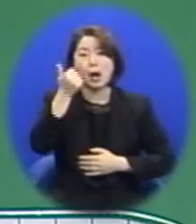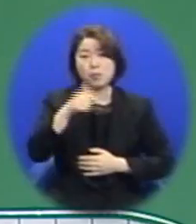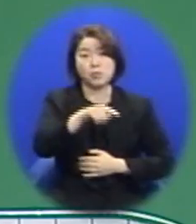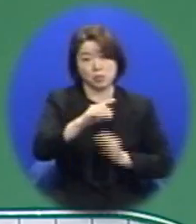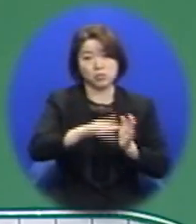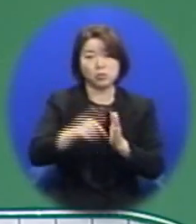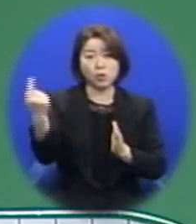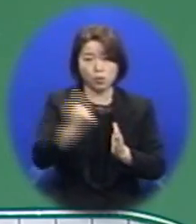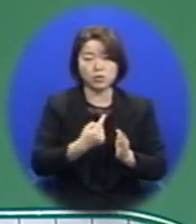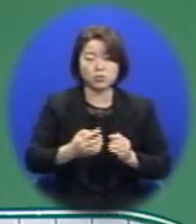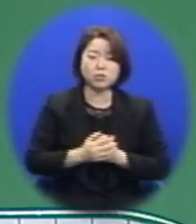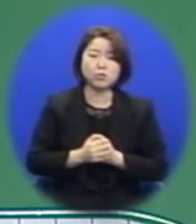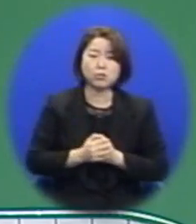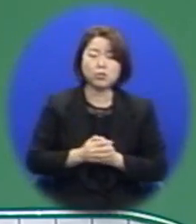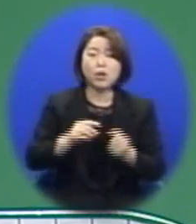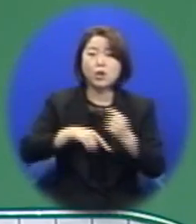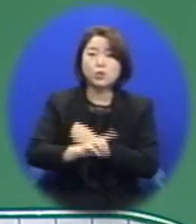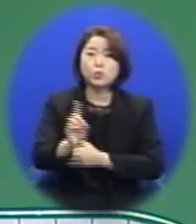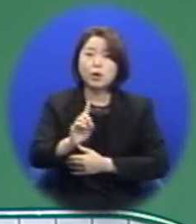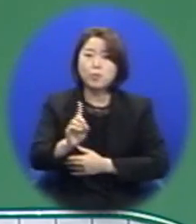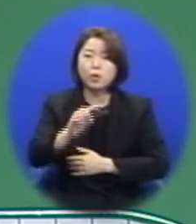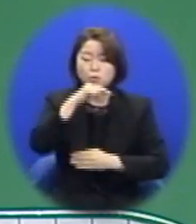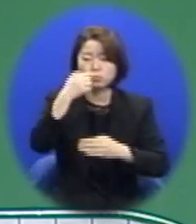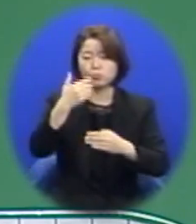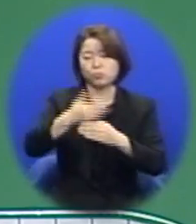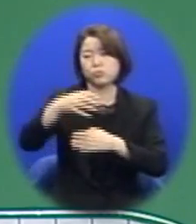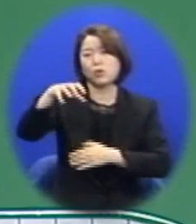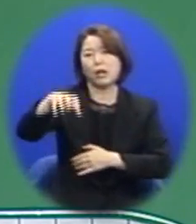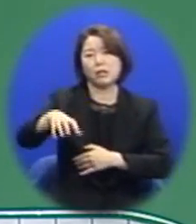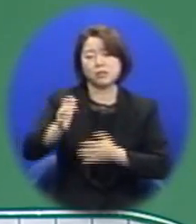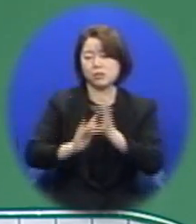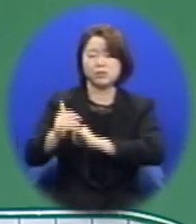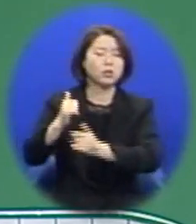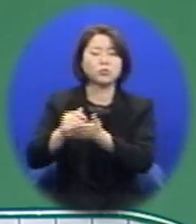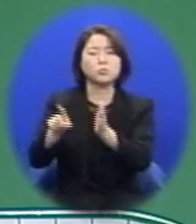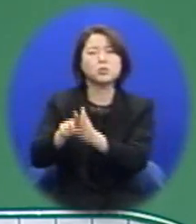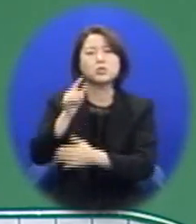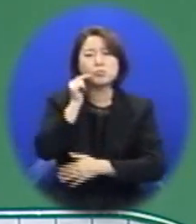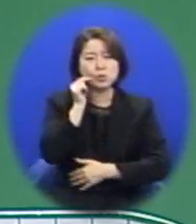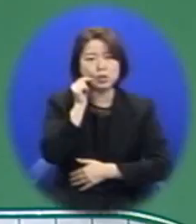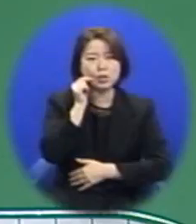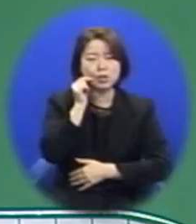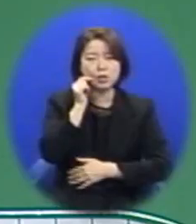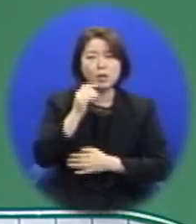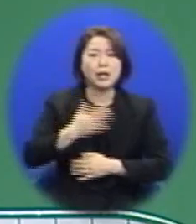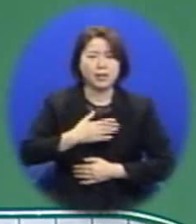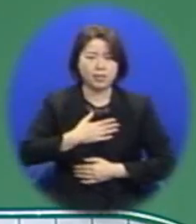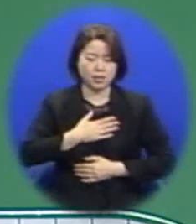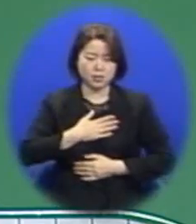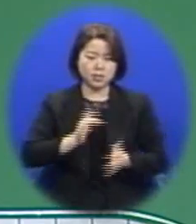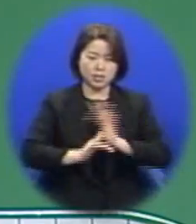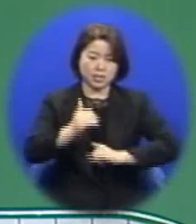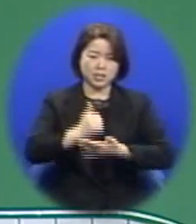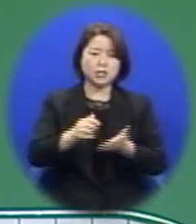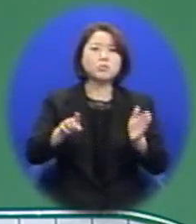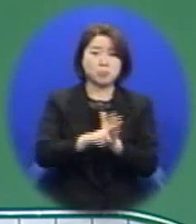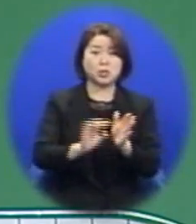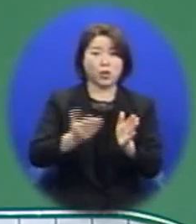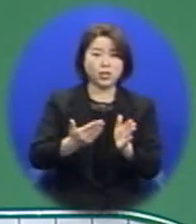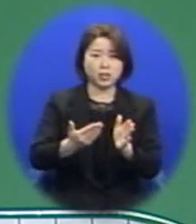내려오셨어요. 이유가 뭐지요? 북한에서는 예수 못 믿겠으니까. 예수 믿어야 되겠다. 예수 믿을 수